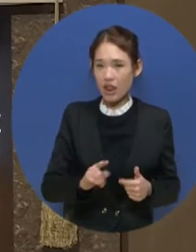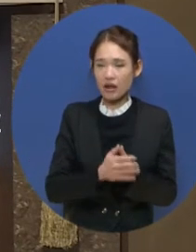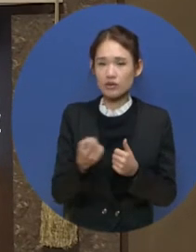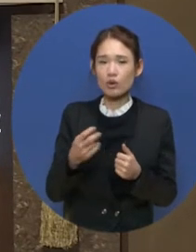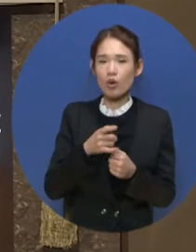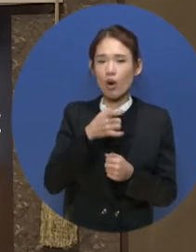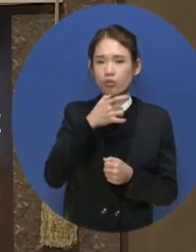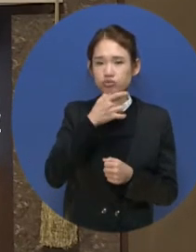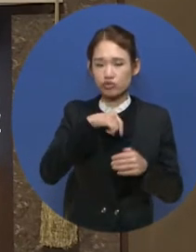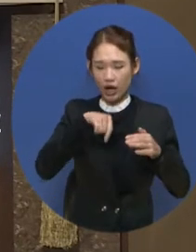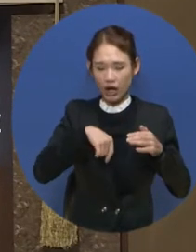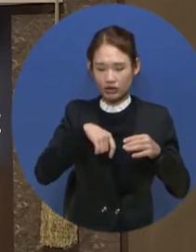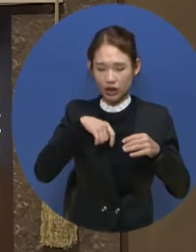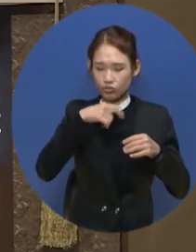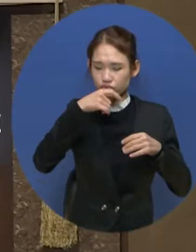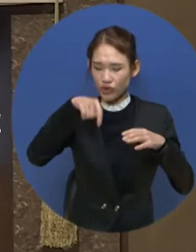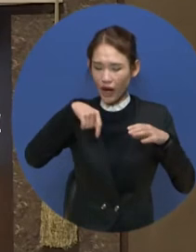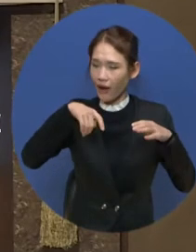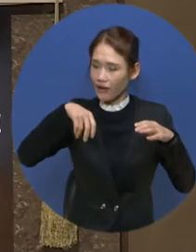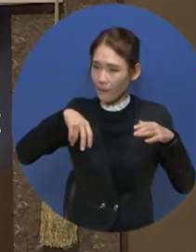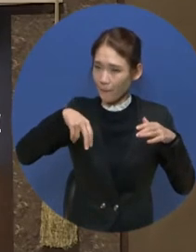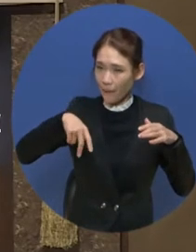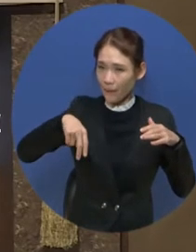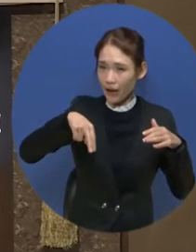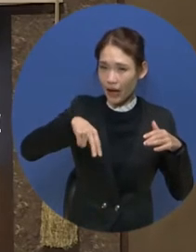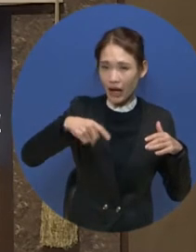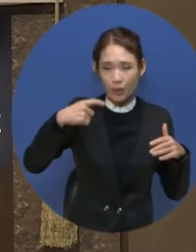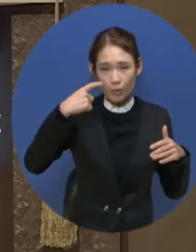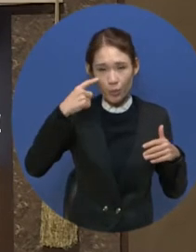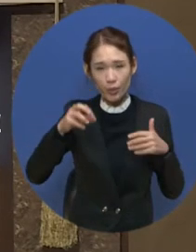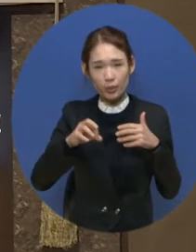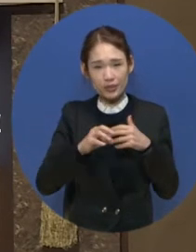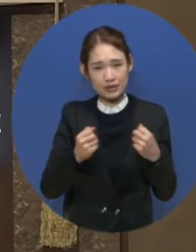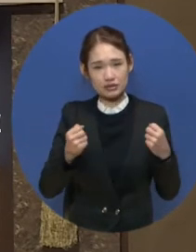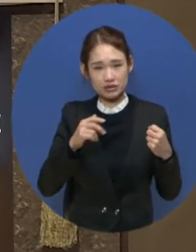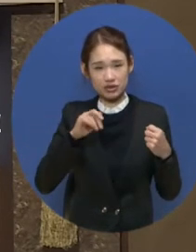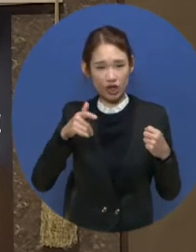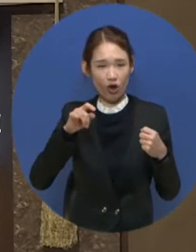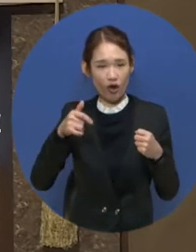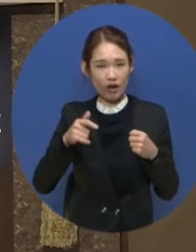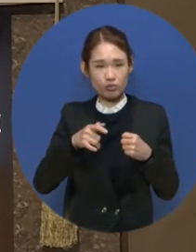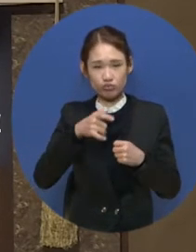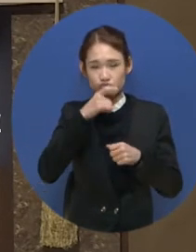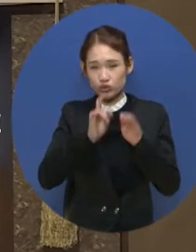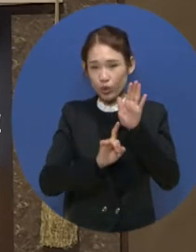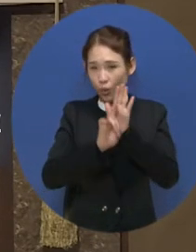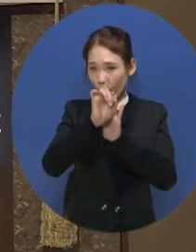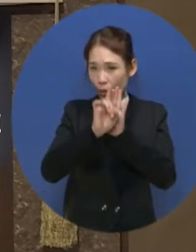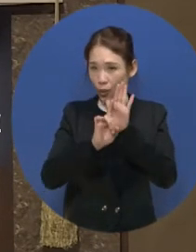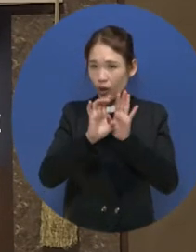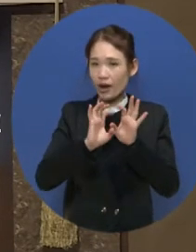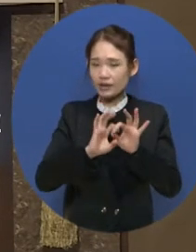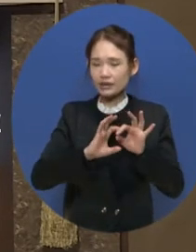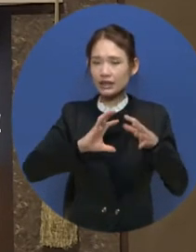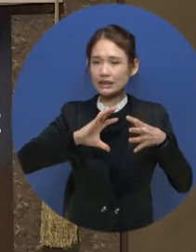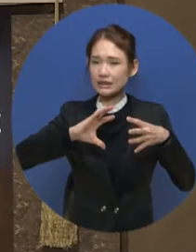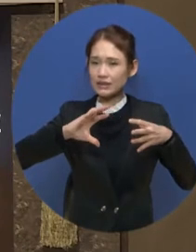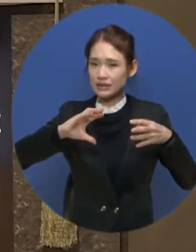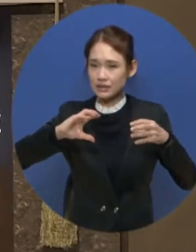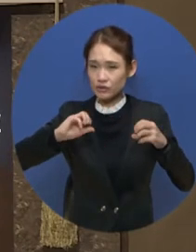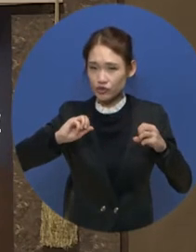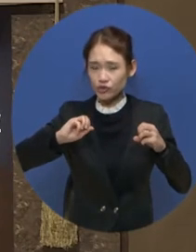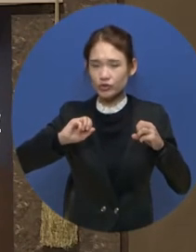로 걷다보면 물을 이용한 여러가지 저항도 있고 또 물에 온도에 따라서 이 근육이 이완 되기도